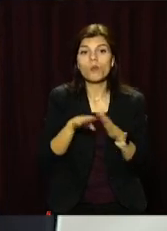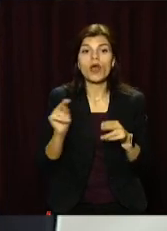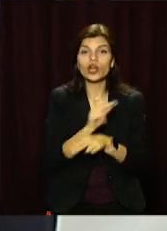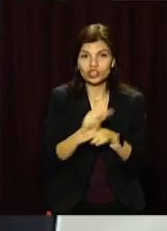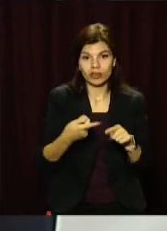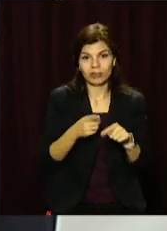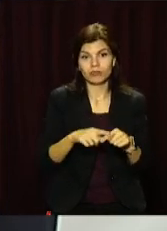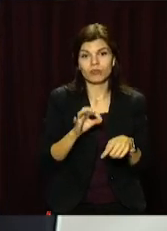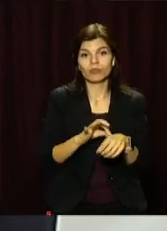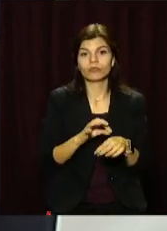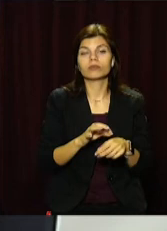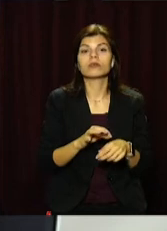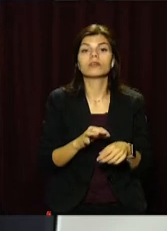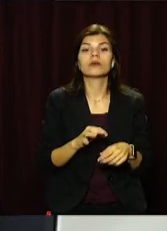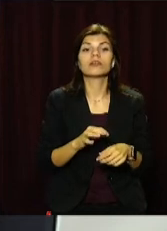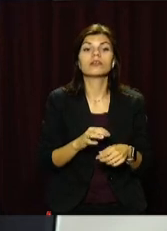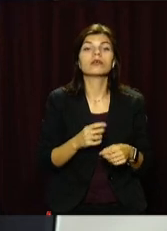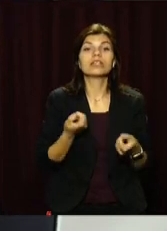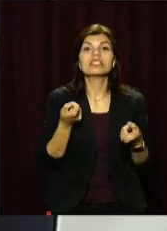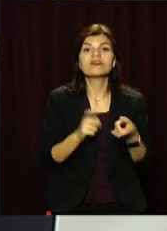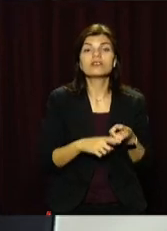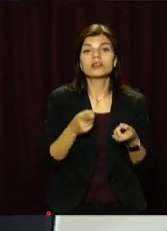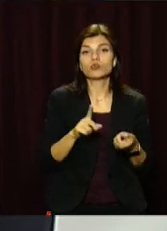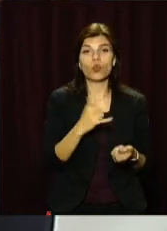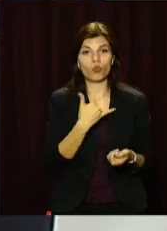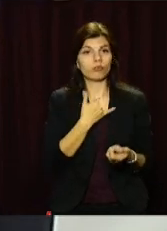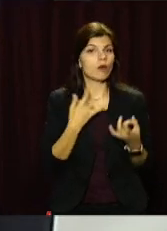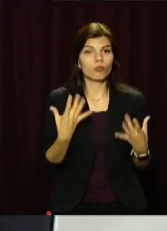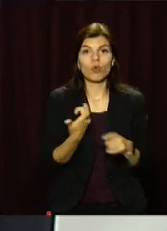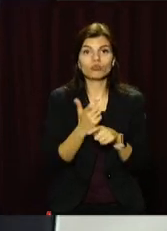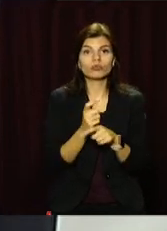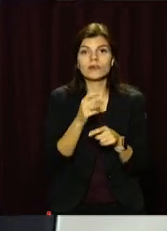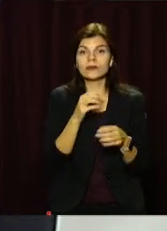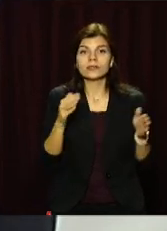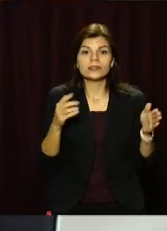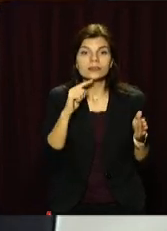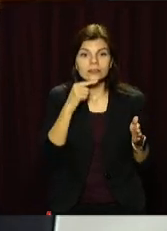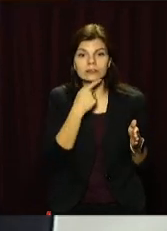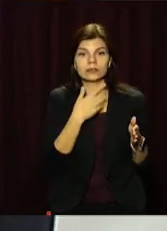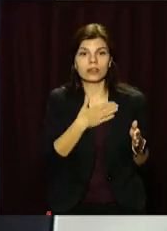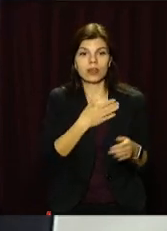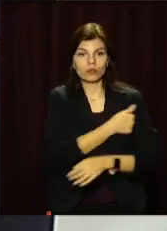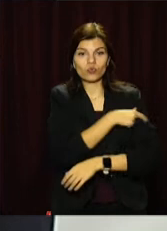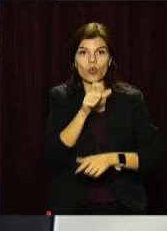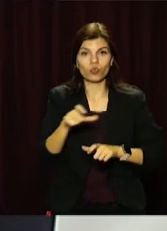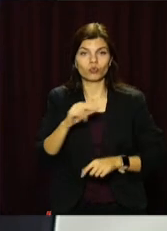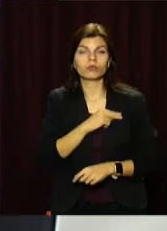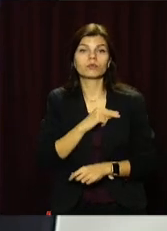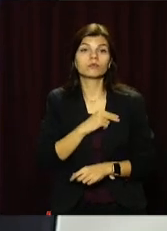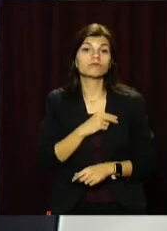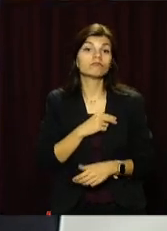цієї хвороби, так і в зв'язку з тим, що в нас просто обмежена кількість наших медичних працівників.